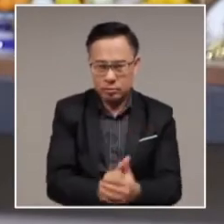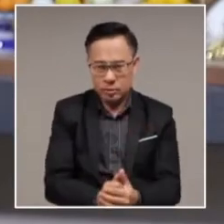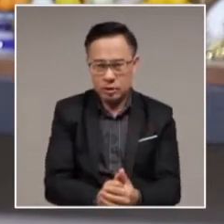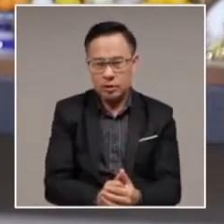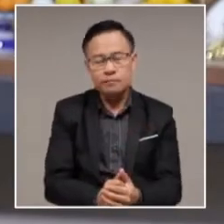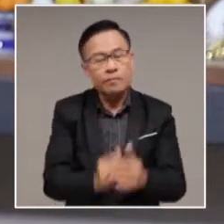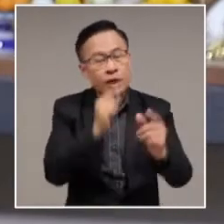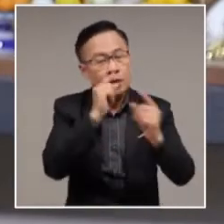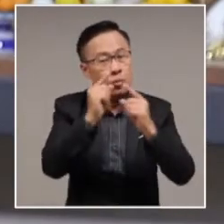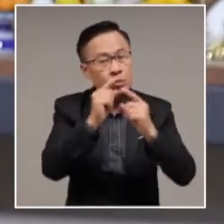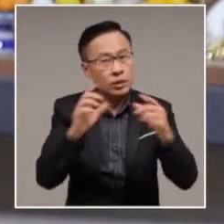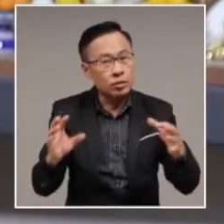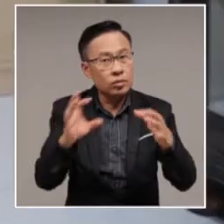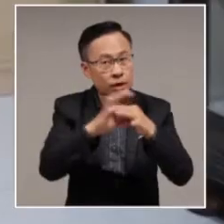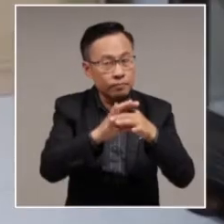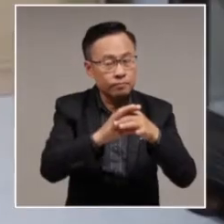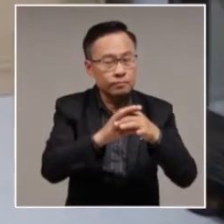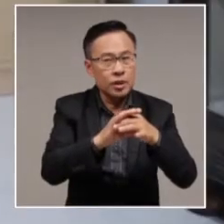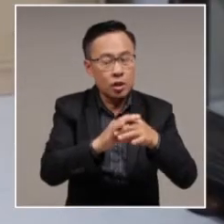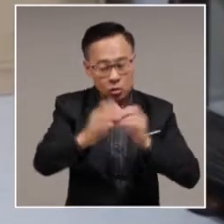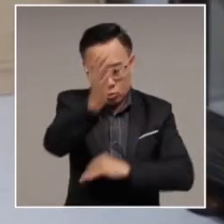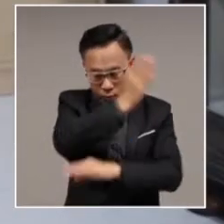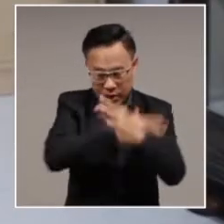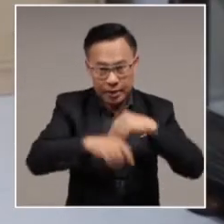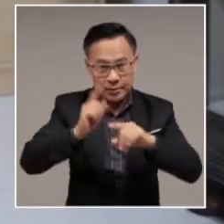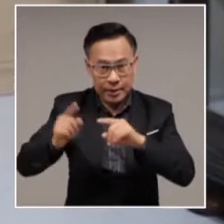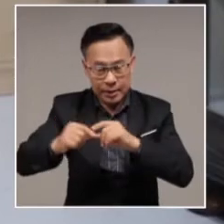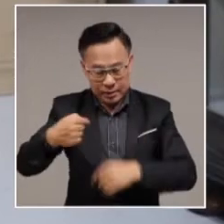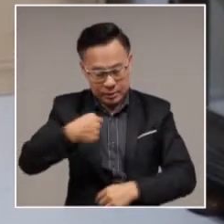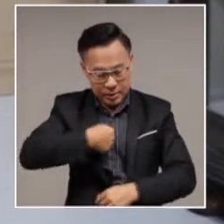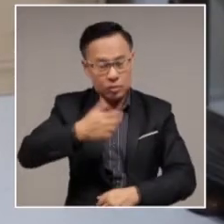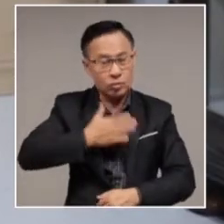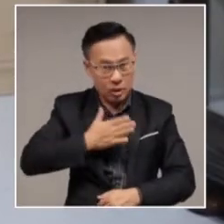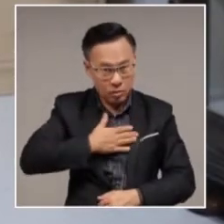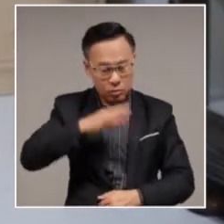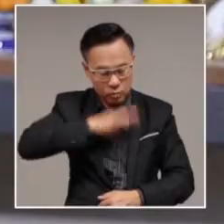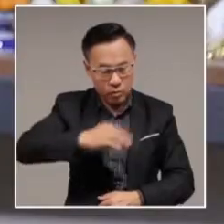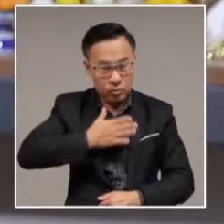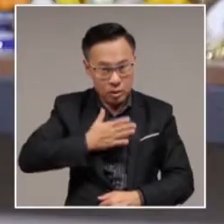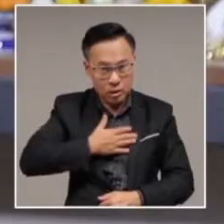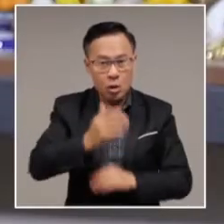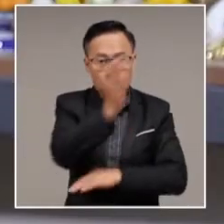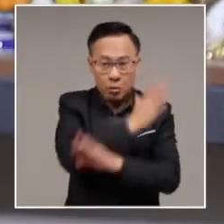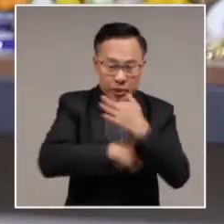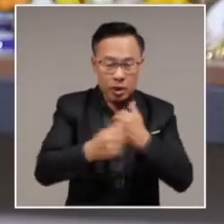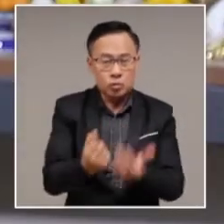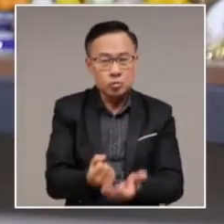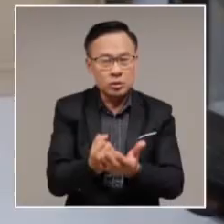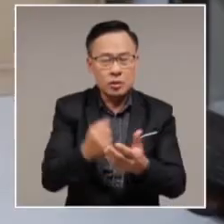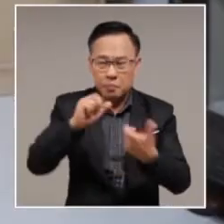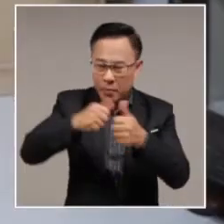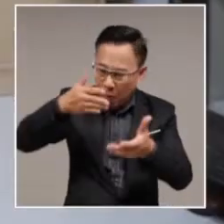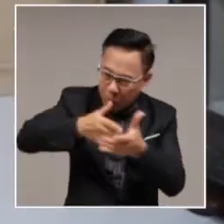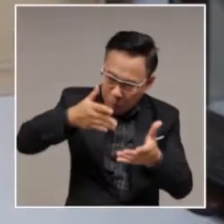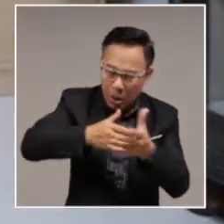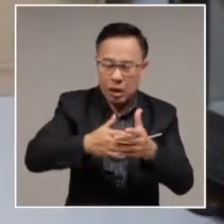เนี่ยมีศักยภาพเหมือนกันหมดเลยแม้แต่คนพิการเองและในมุมของพี่นุ้ยเองล่ะคะเรามองว่าความพิการนั้นล